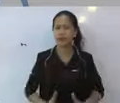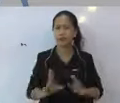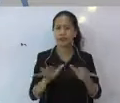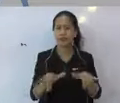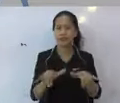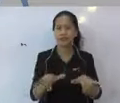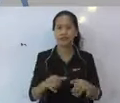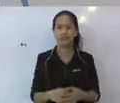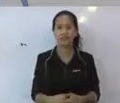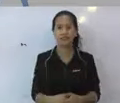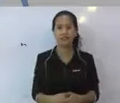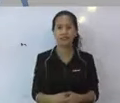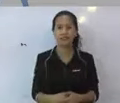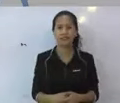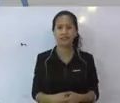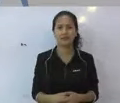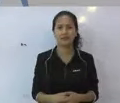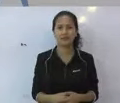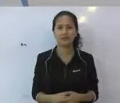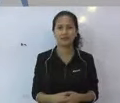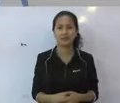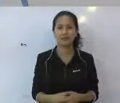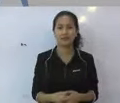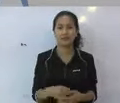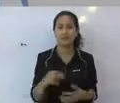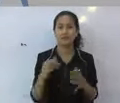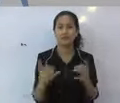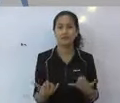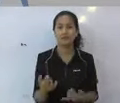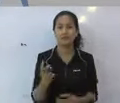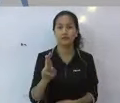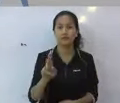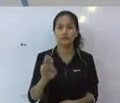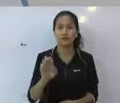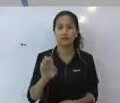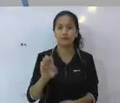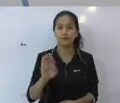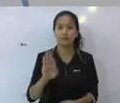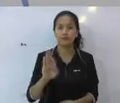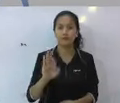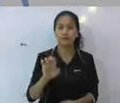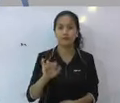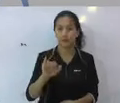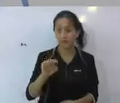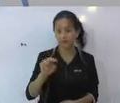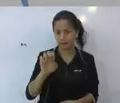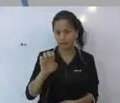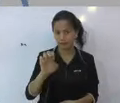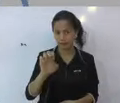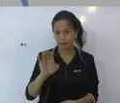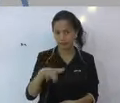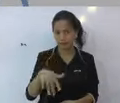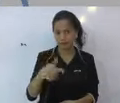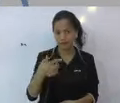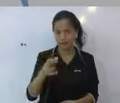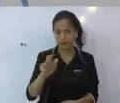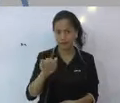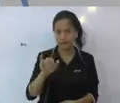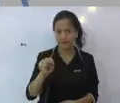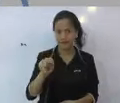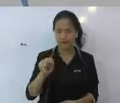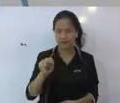Ayan, refined grains. Ito naman, bakit mga refined? Kasi nga, pinaprocess na. So yung kanina, di ba, yung mga whole grains, yun yung mga